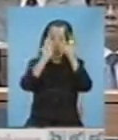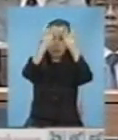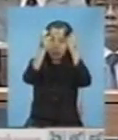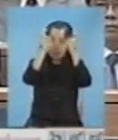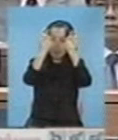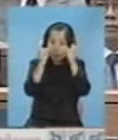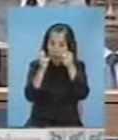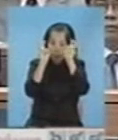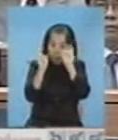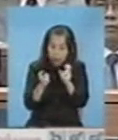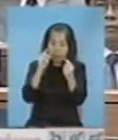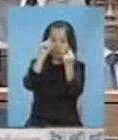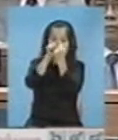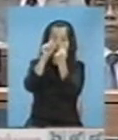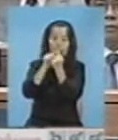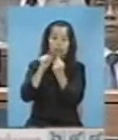ไป